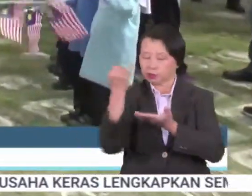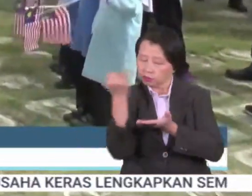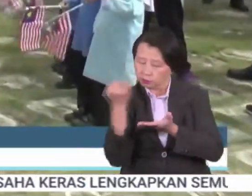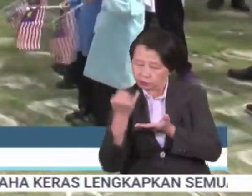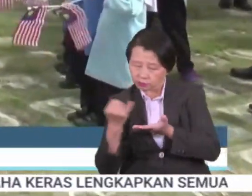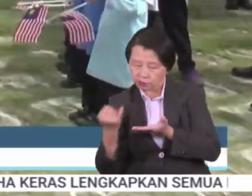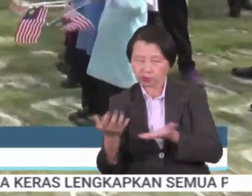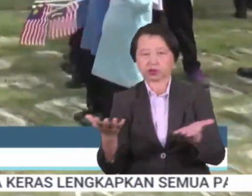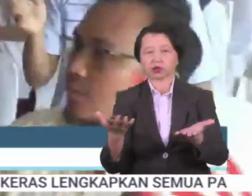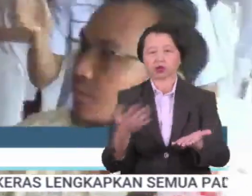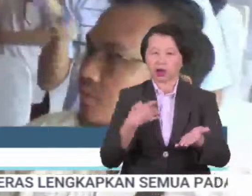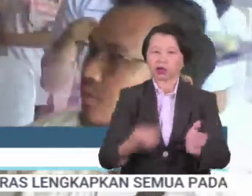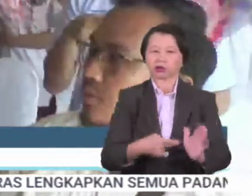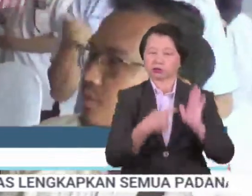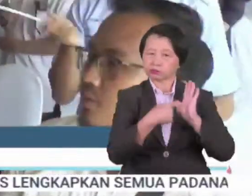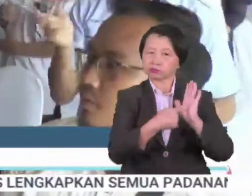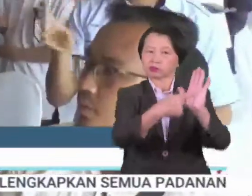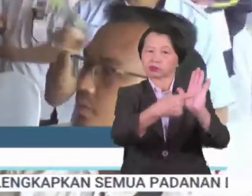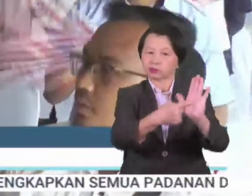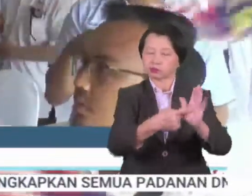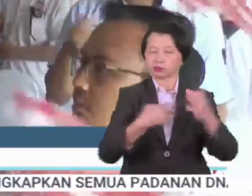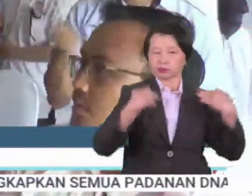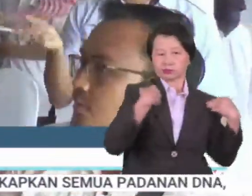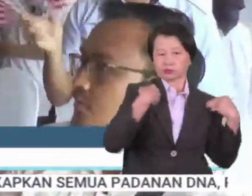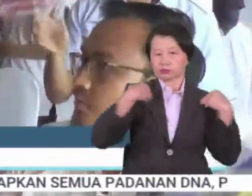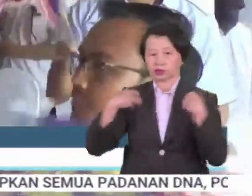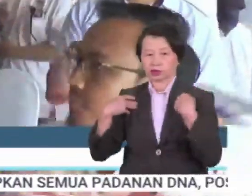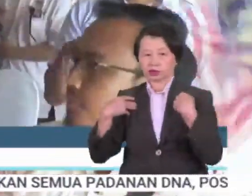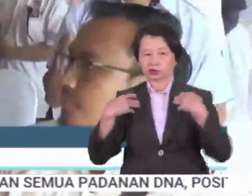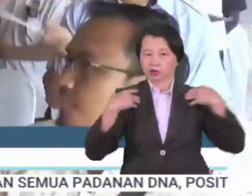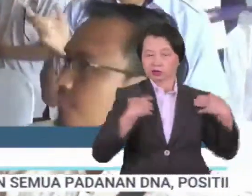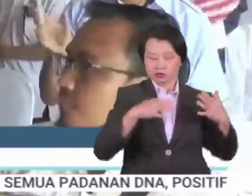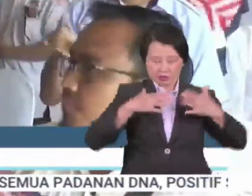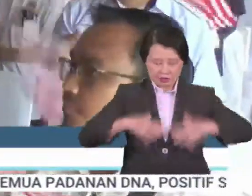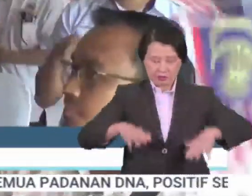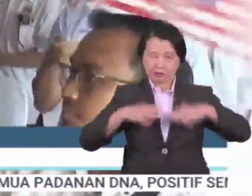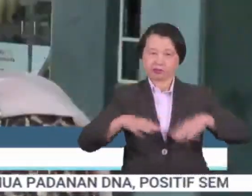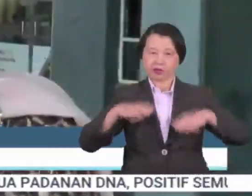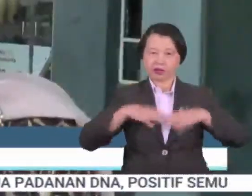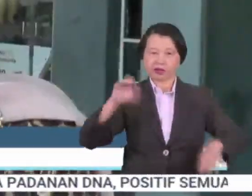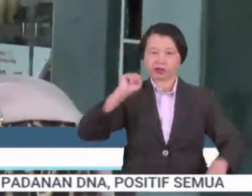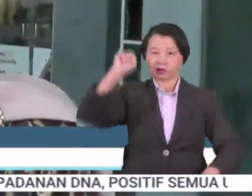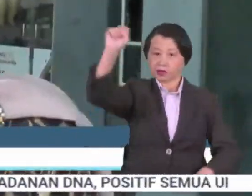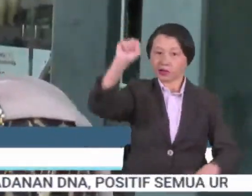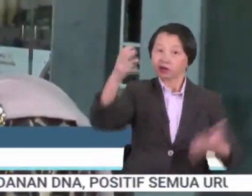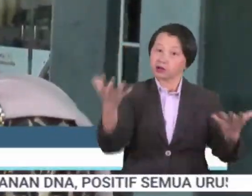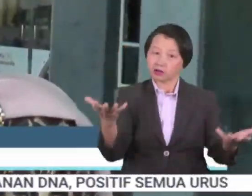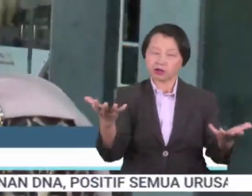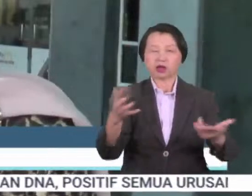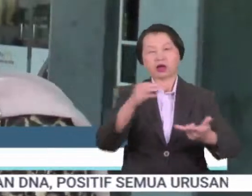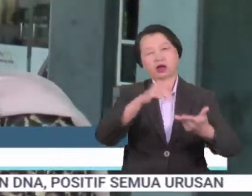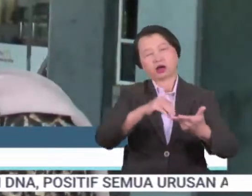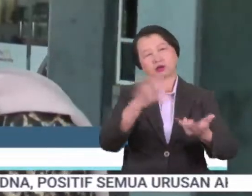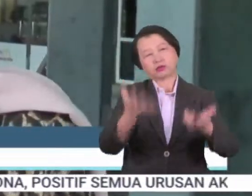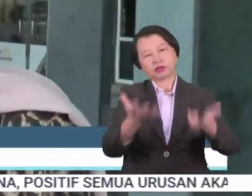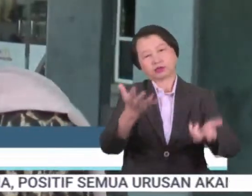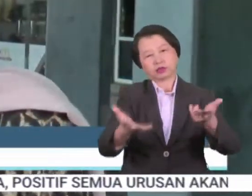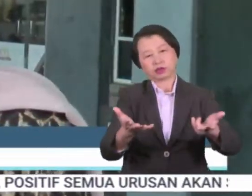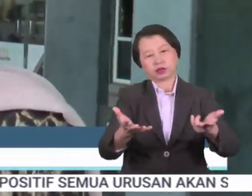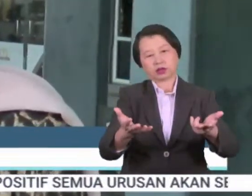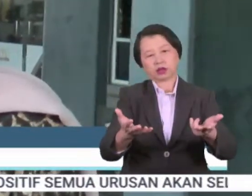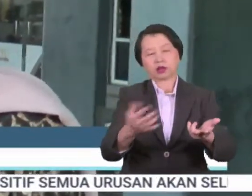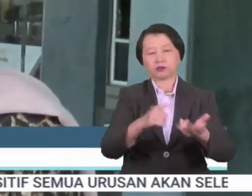melukis pertunjukkan fesyen bertemakan kebangsaan dan